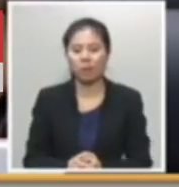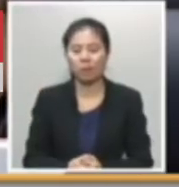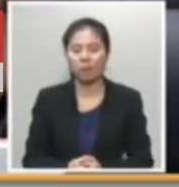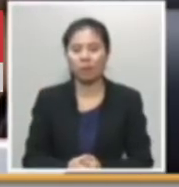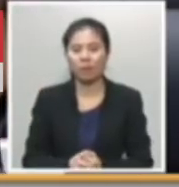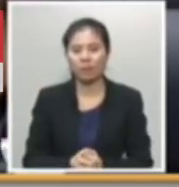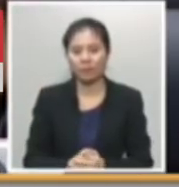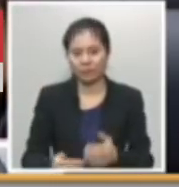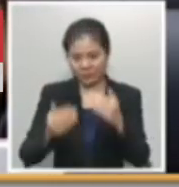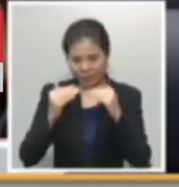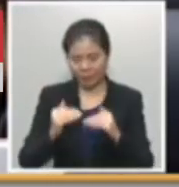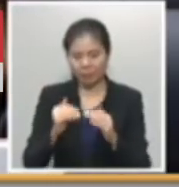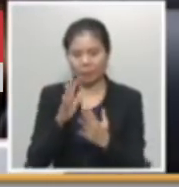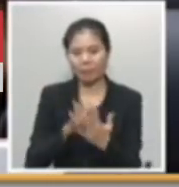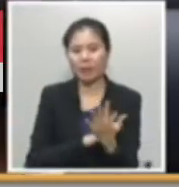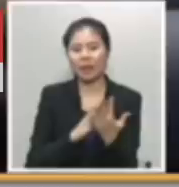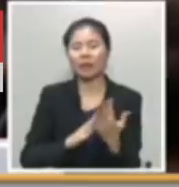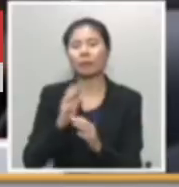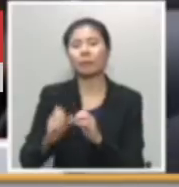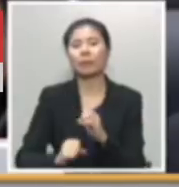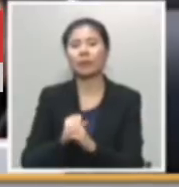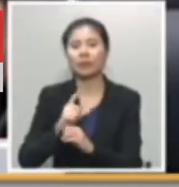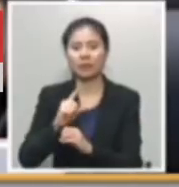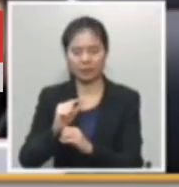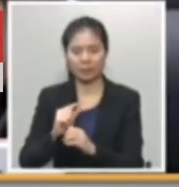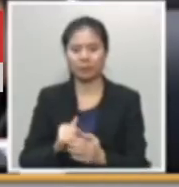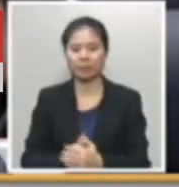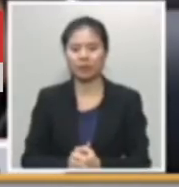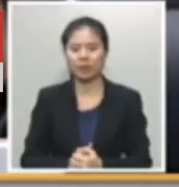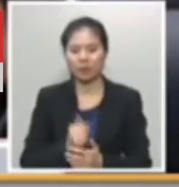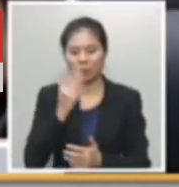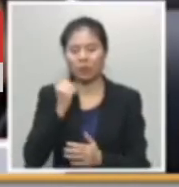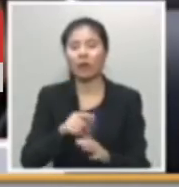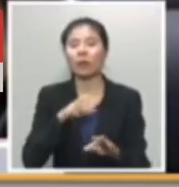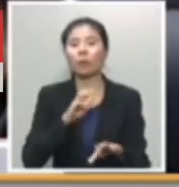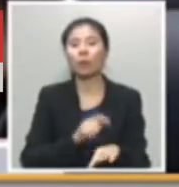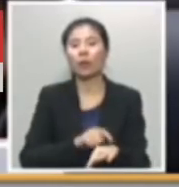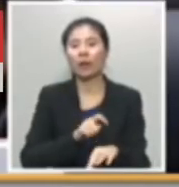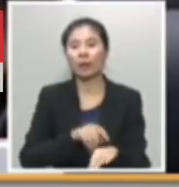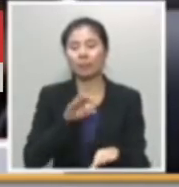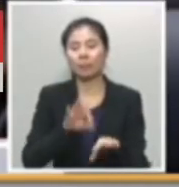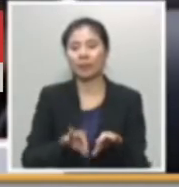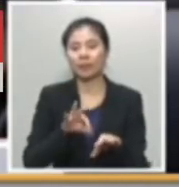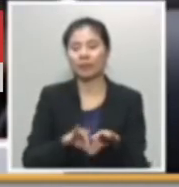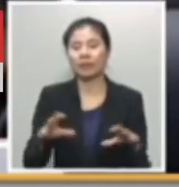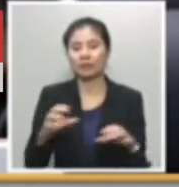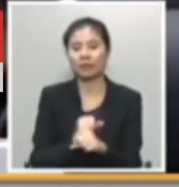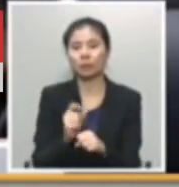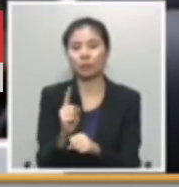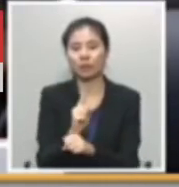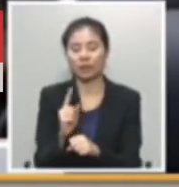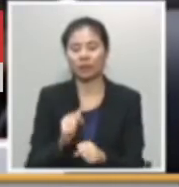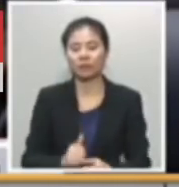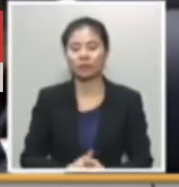ข้ามเรื่องยุทธศาสตร์การพัฒนาชาติ20ปีไปเพื่อให้ประหยัดเวลาผมอยากจะสรุปอย่างนี้เลย